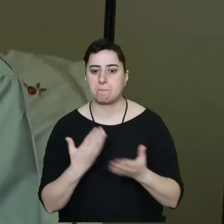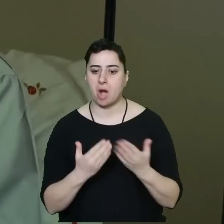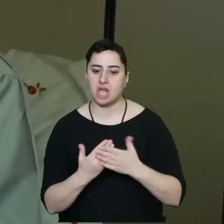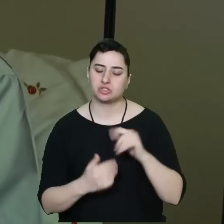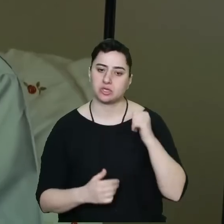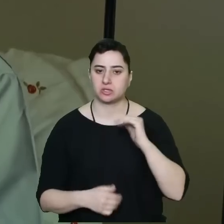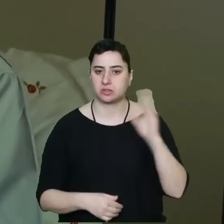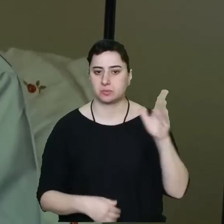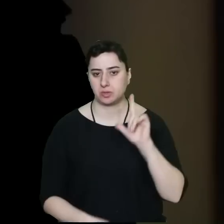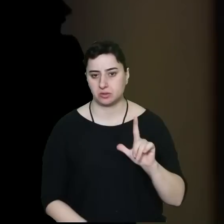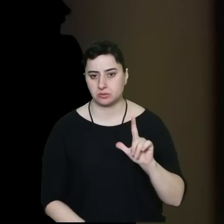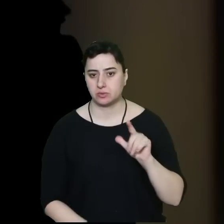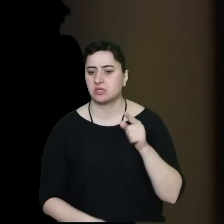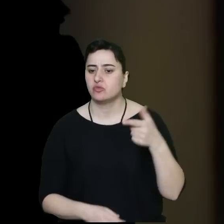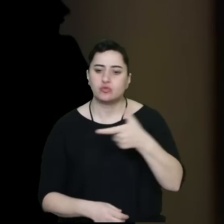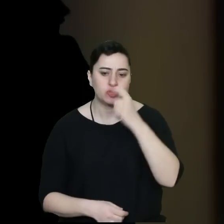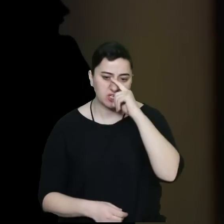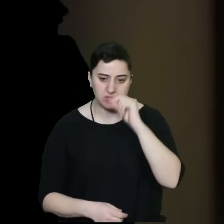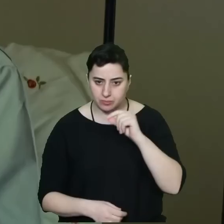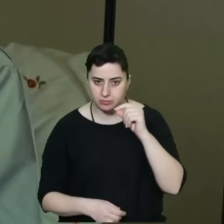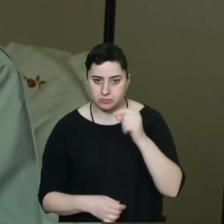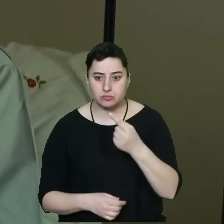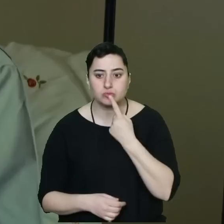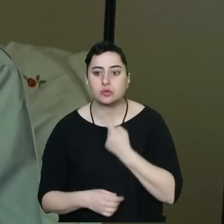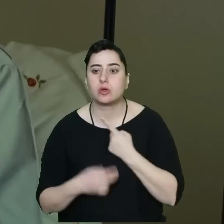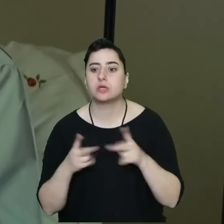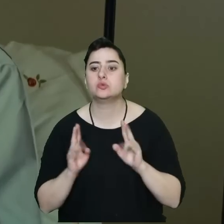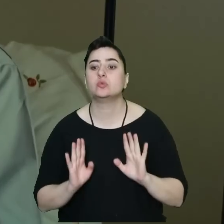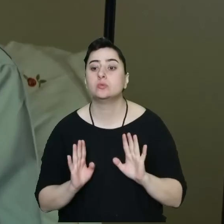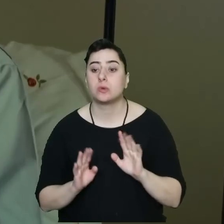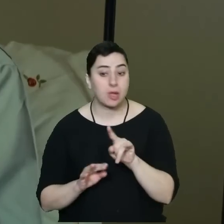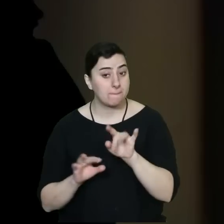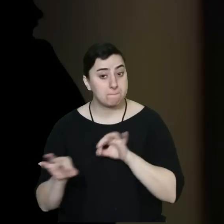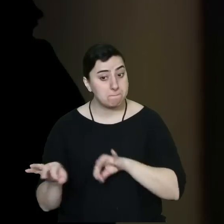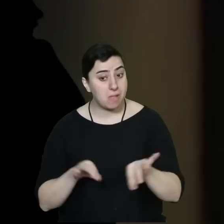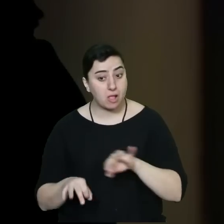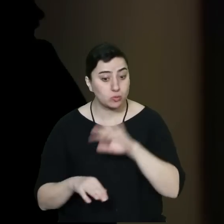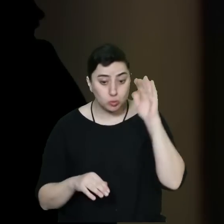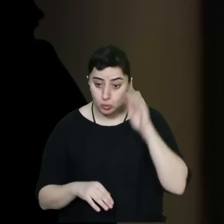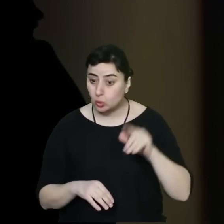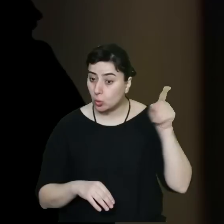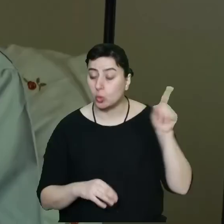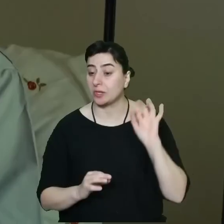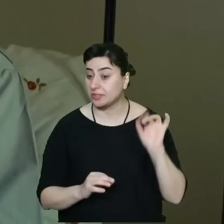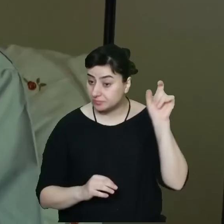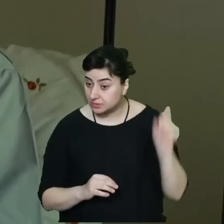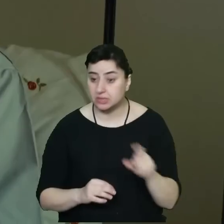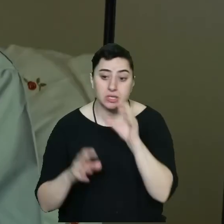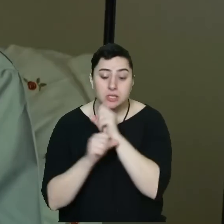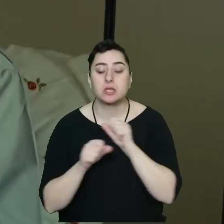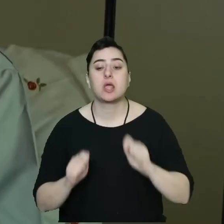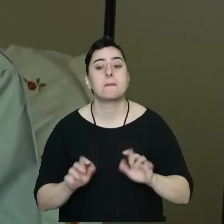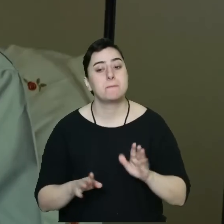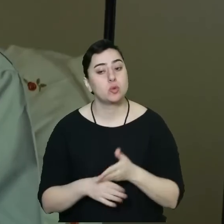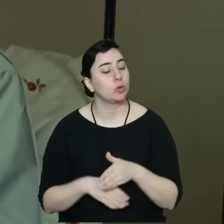lazım. Seni vuranın kim olduğunu hala söylemeyecek misin? Eğer planlarımızın aksamasına neden olacak biri ise bunu bizden